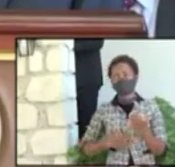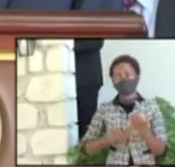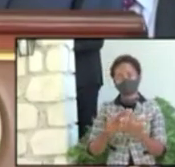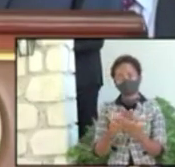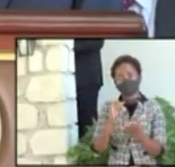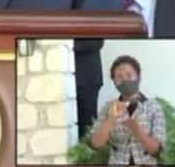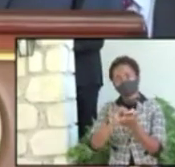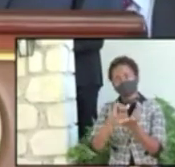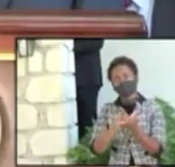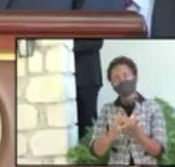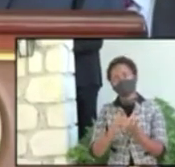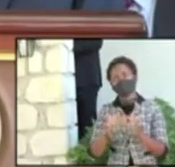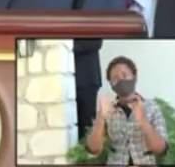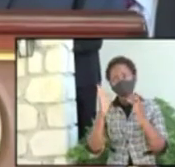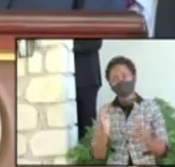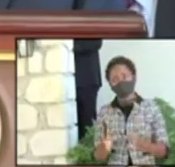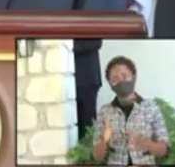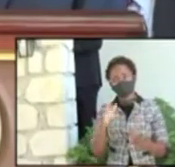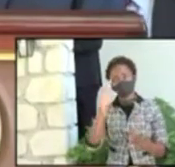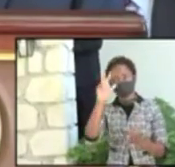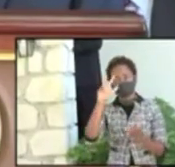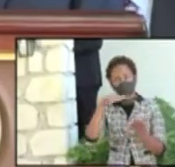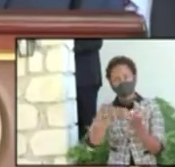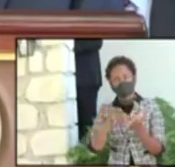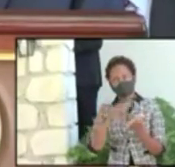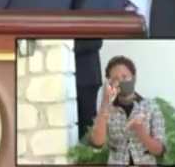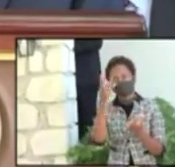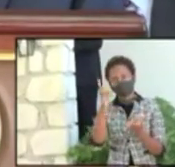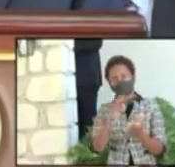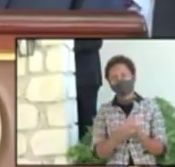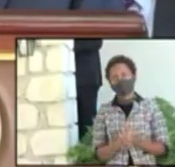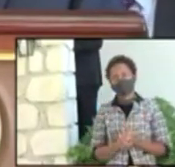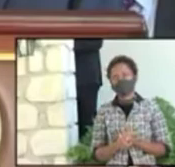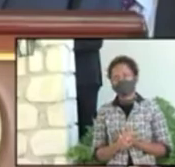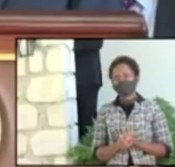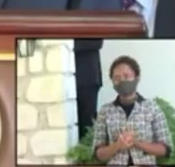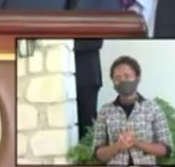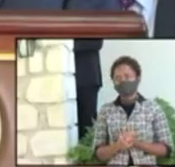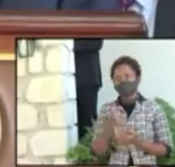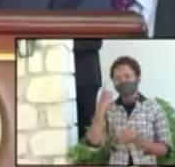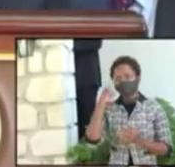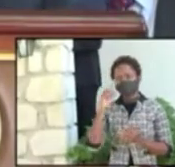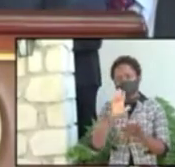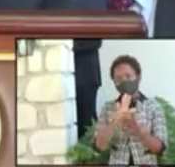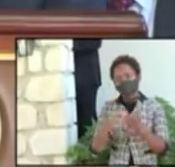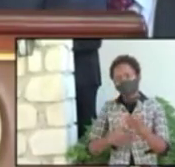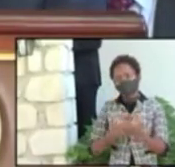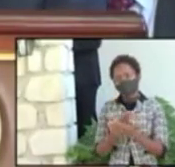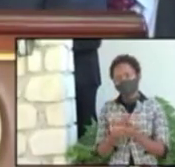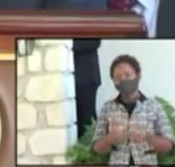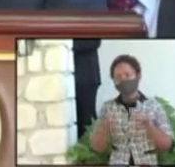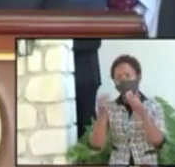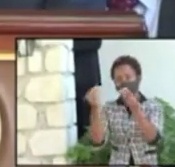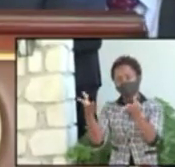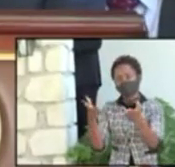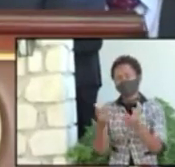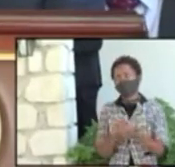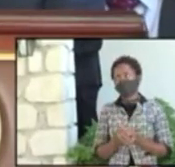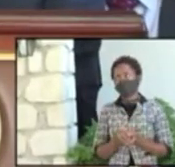chiffre exactement, c'est 3776. Concernant le formulaire de naissance, nous avons déjà livré